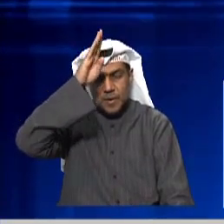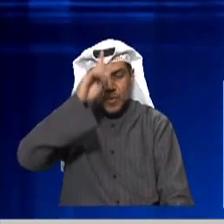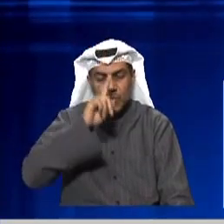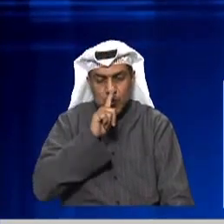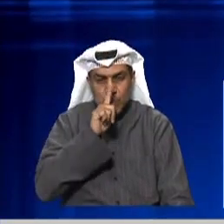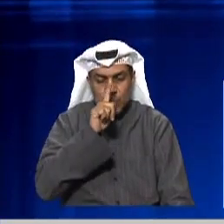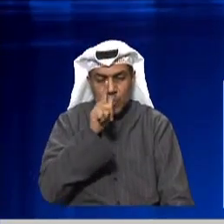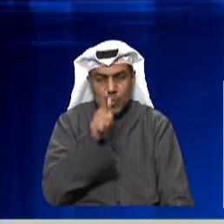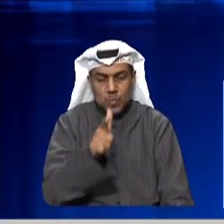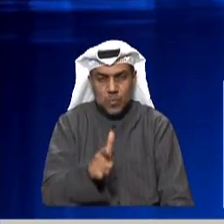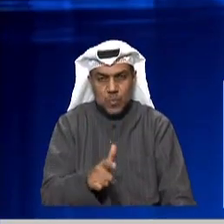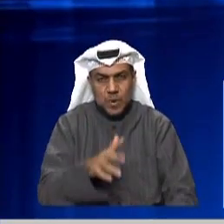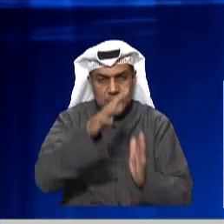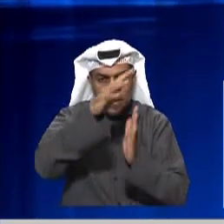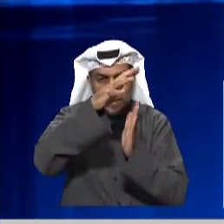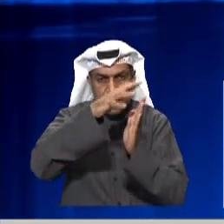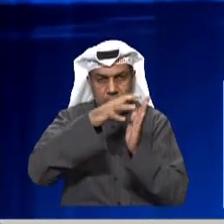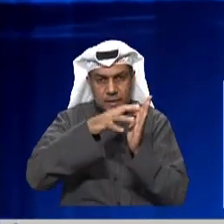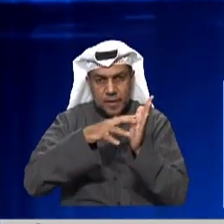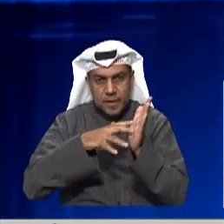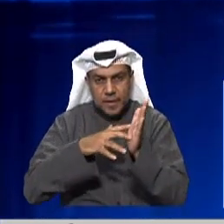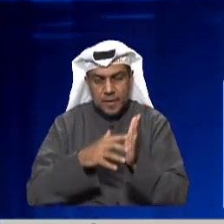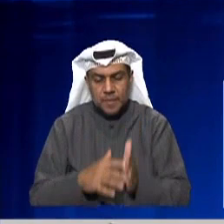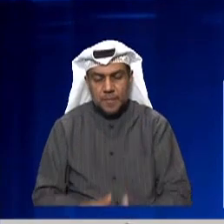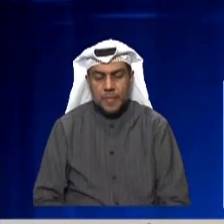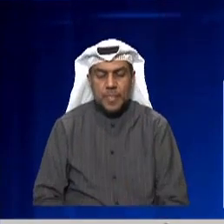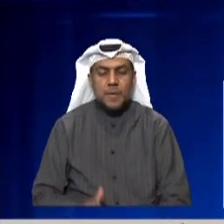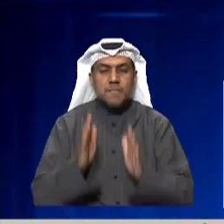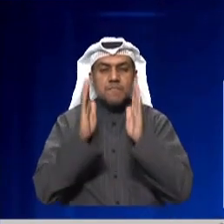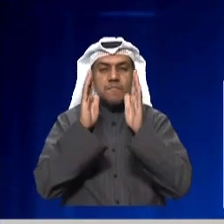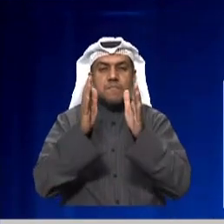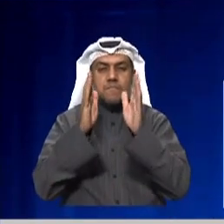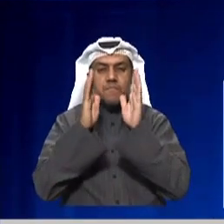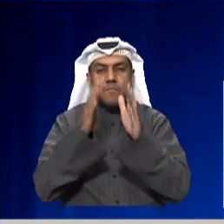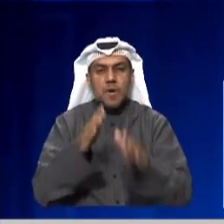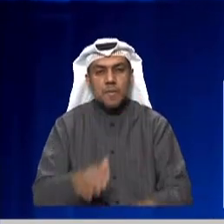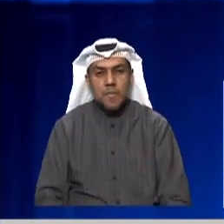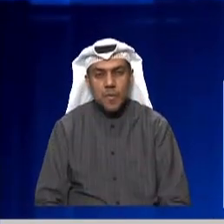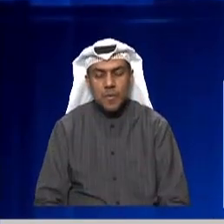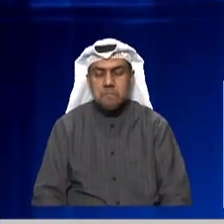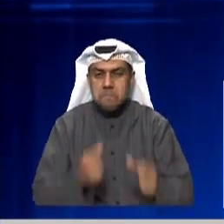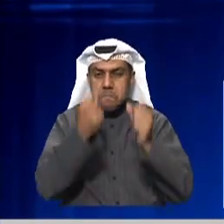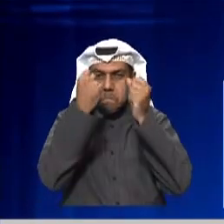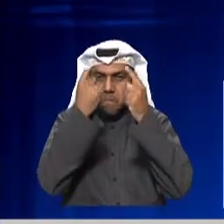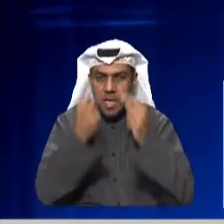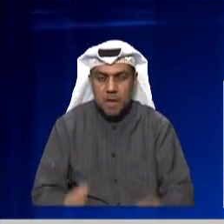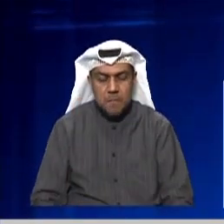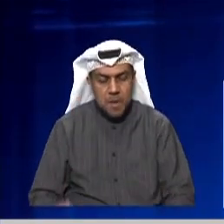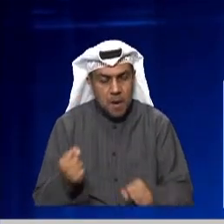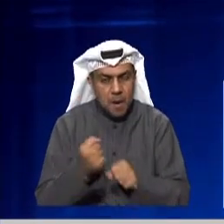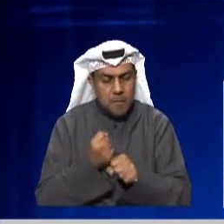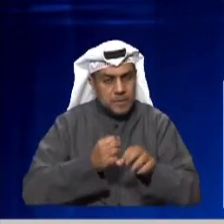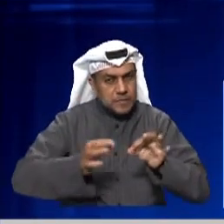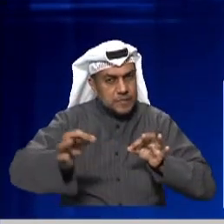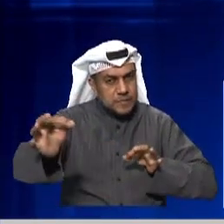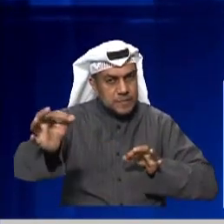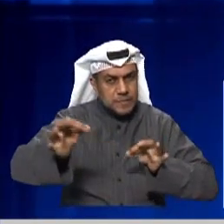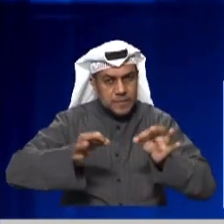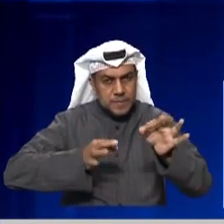أعرب فيهما سموه حفظه الله عن خالص تهاني بمناسبة نجاح دورة كأس الخليج العربي